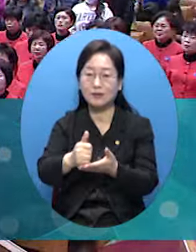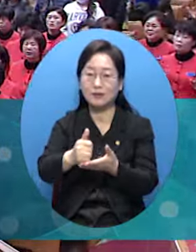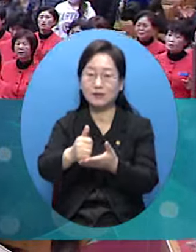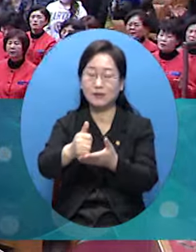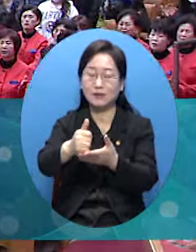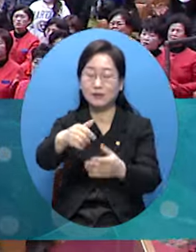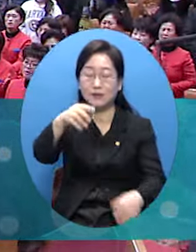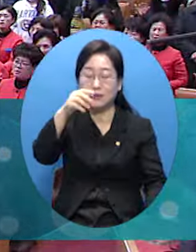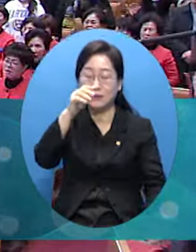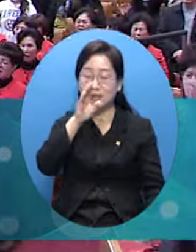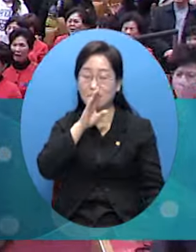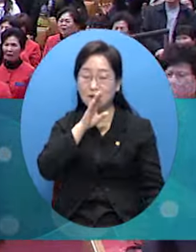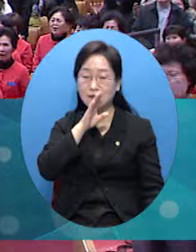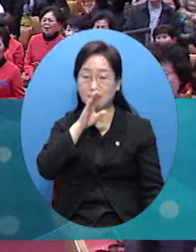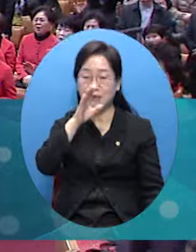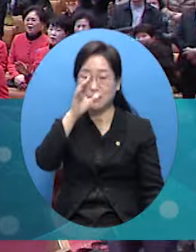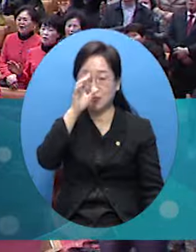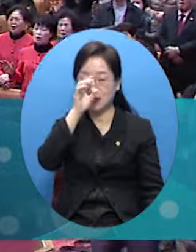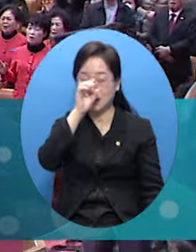하나님